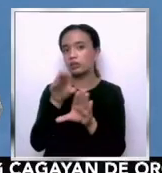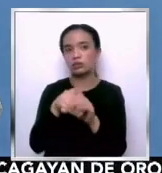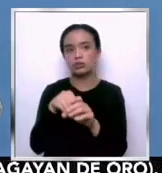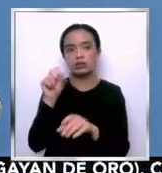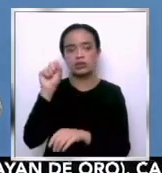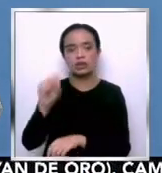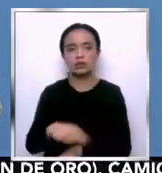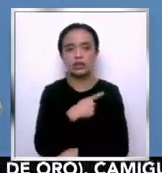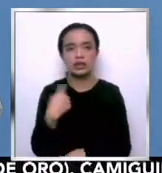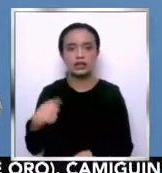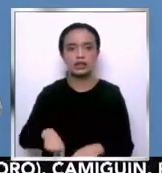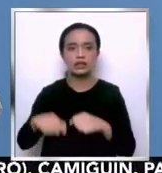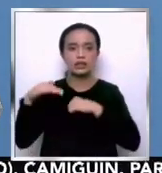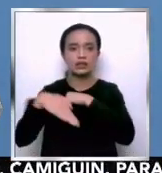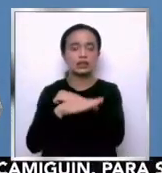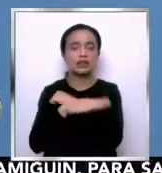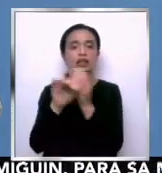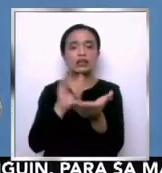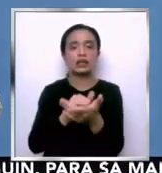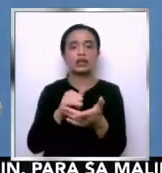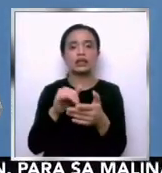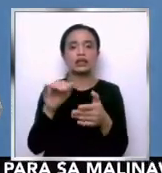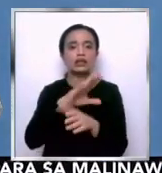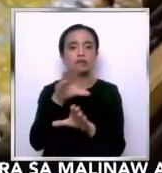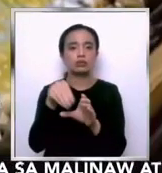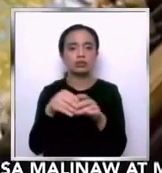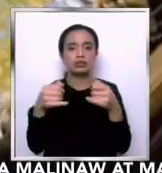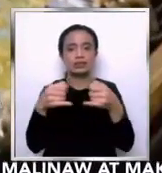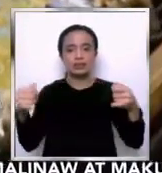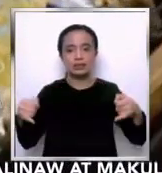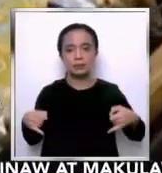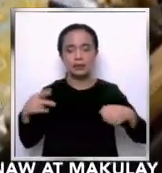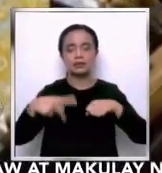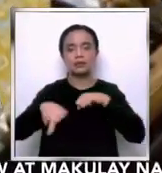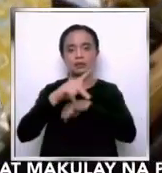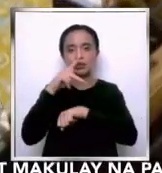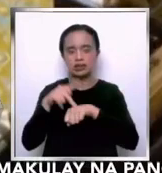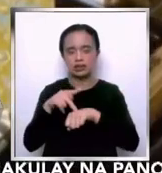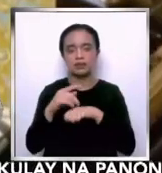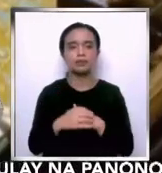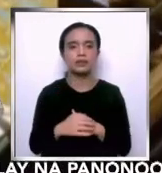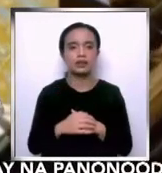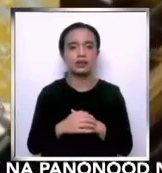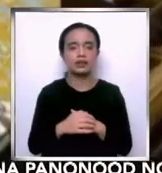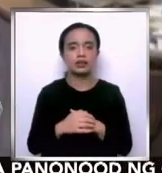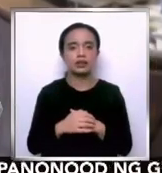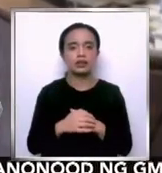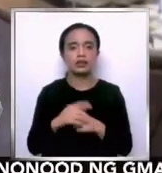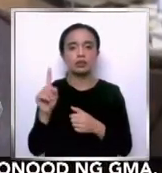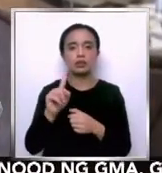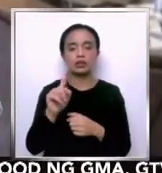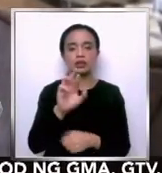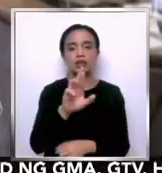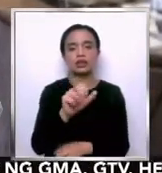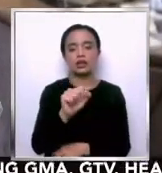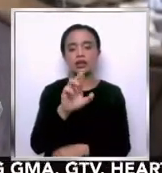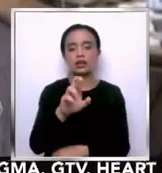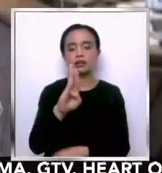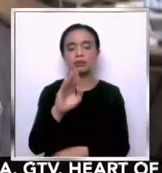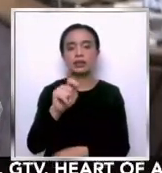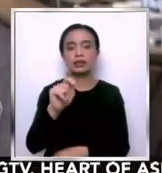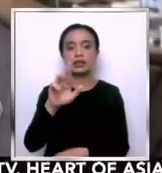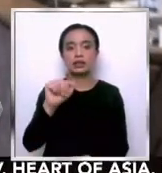Exclusive Economic Zone o EEZ ng Pilipinas. Ibinasura na ng Arbitral Tribunal ang pag-aangking ito ng